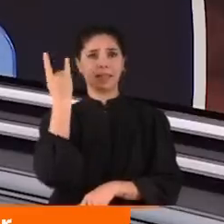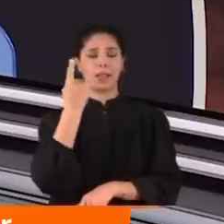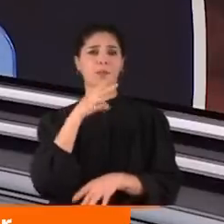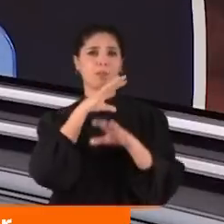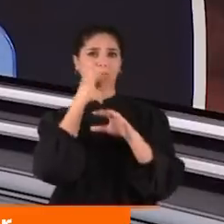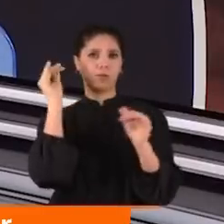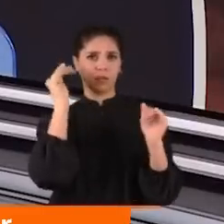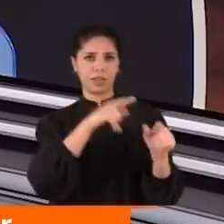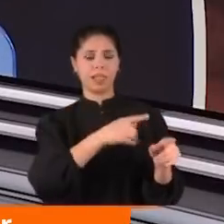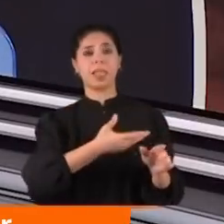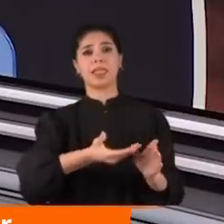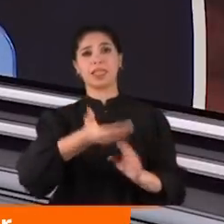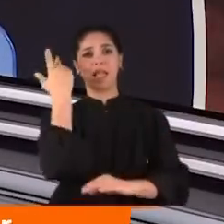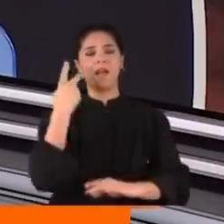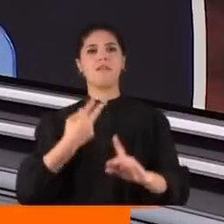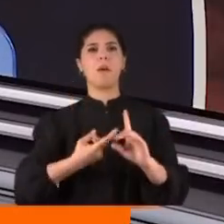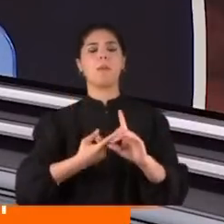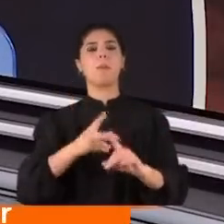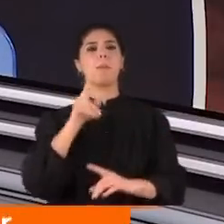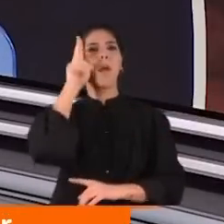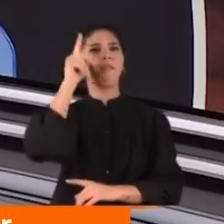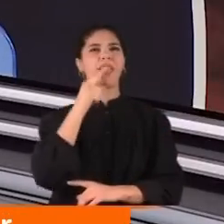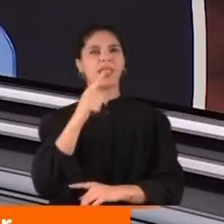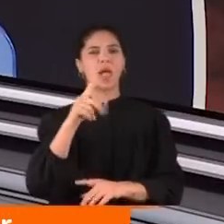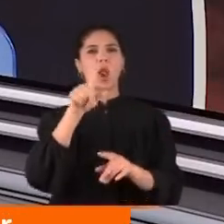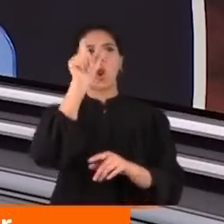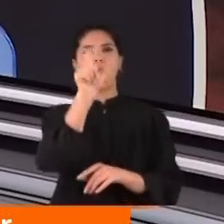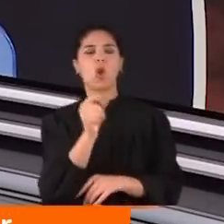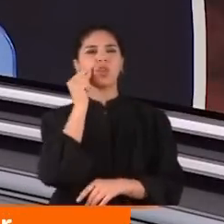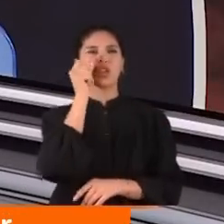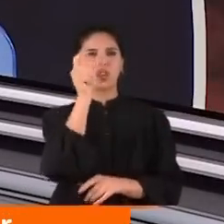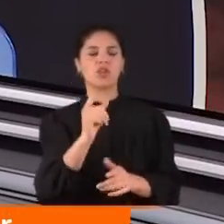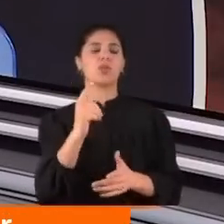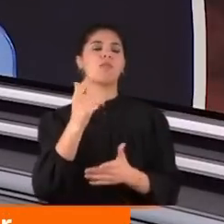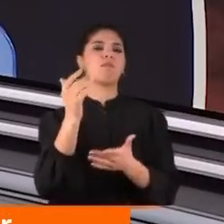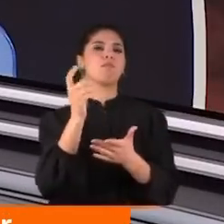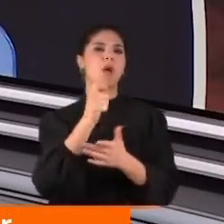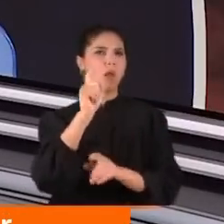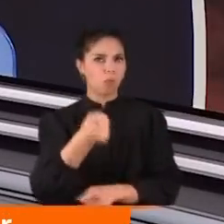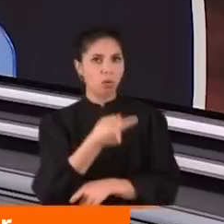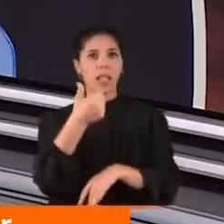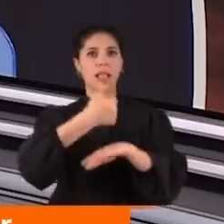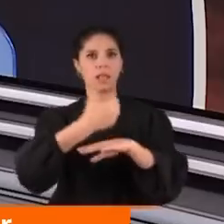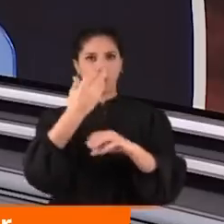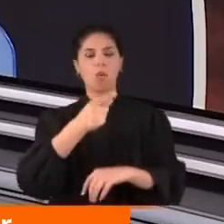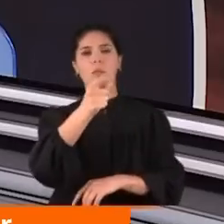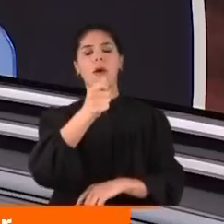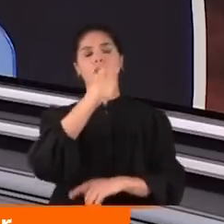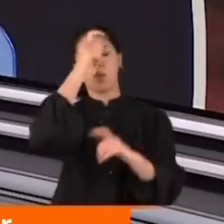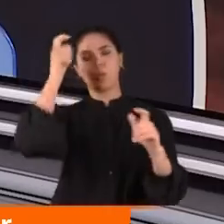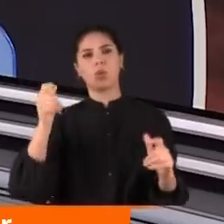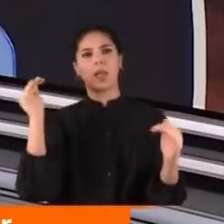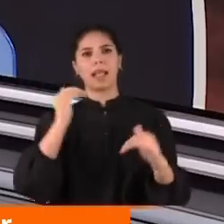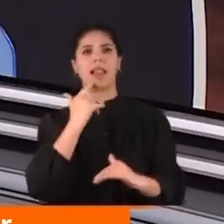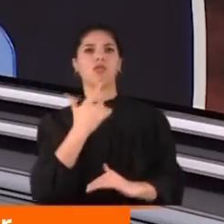Çünkü daha önce tefeci diye eleştirdiği Londra'lı yatırımcılardan para bulduğunu, iktidara gelmeleri durumunda da o paranın Türkiye'ye geleceğini